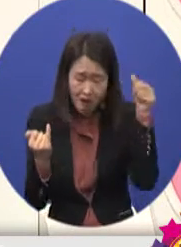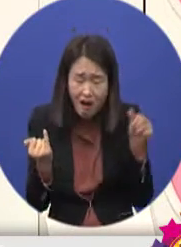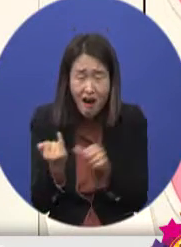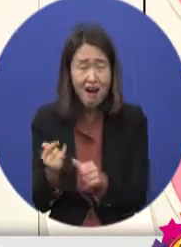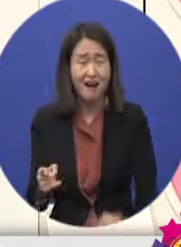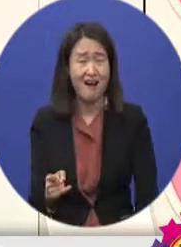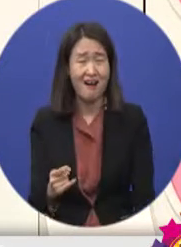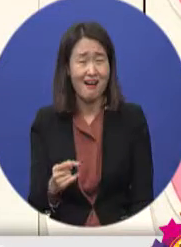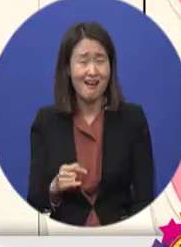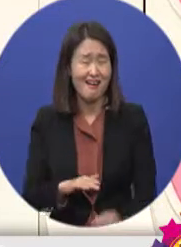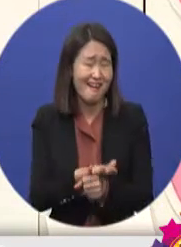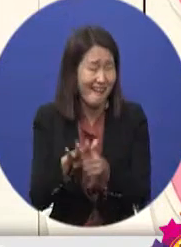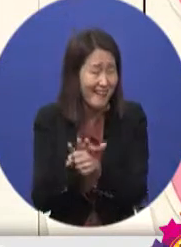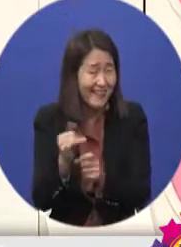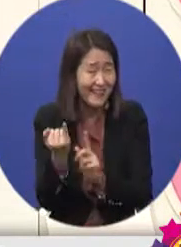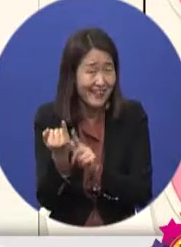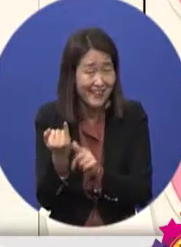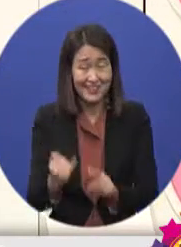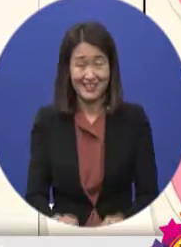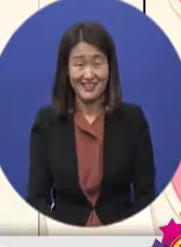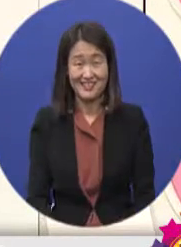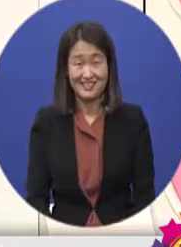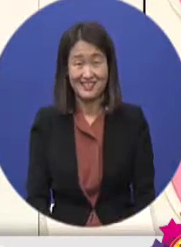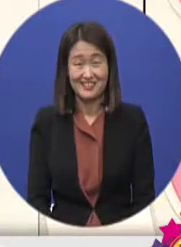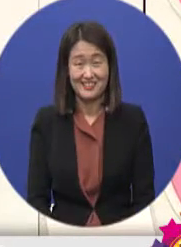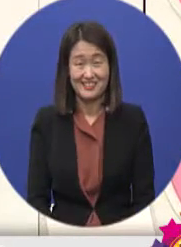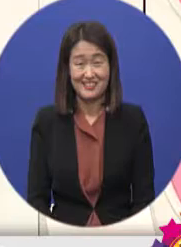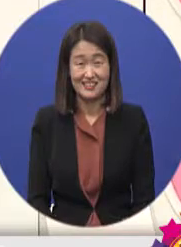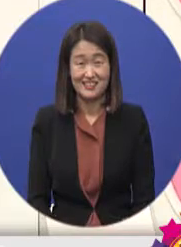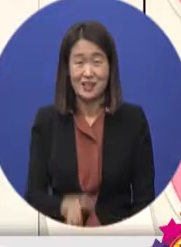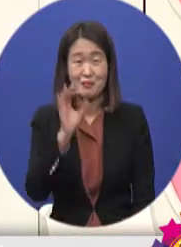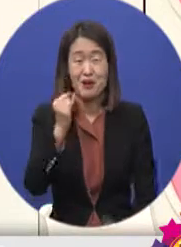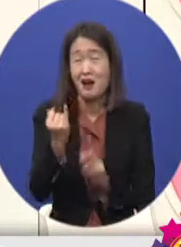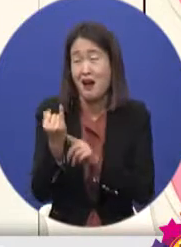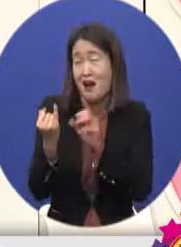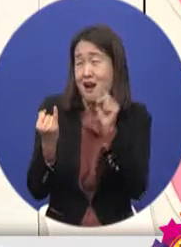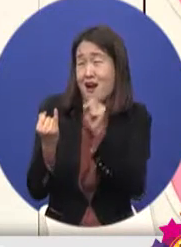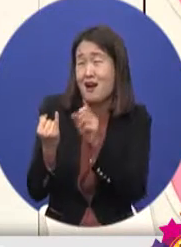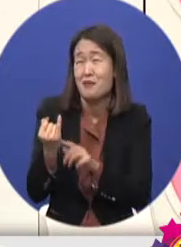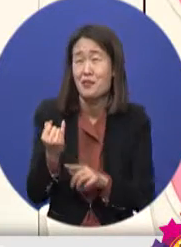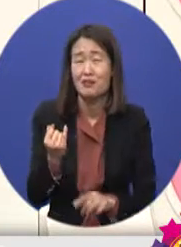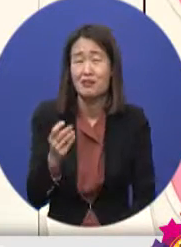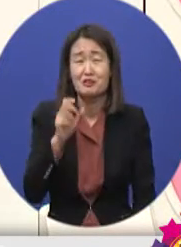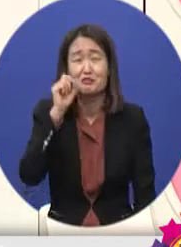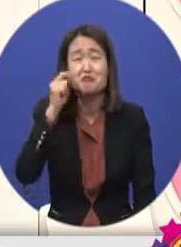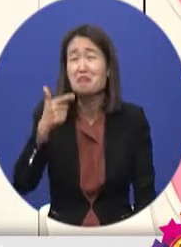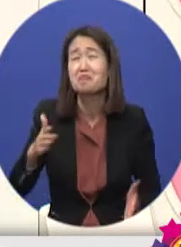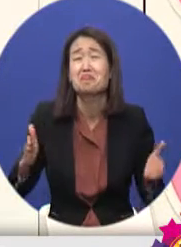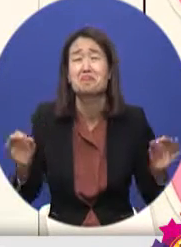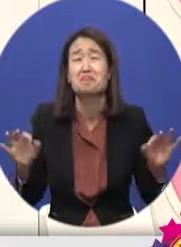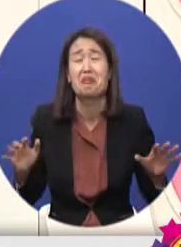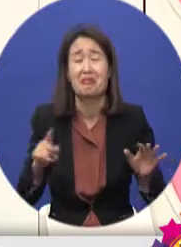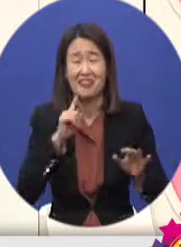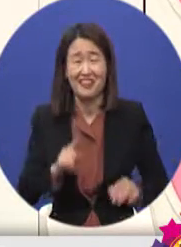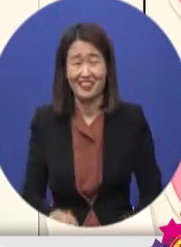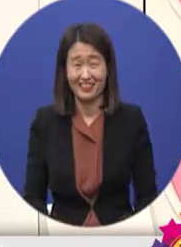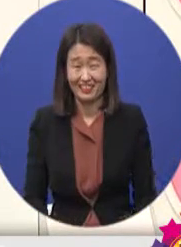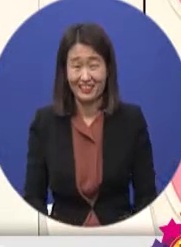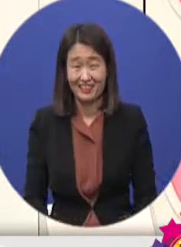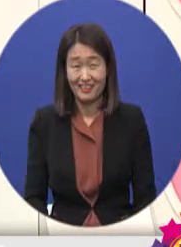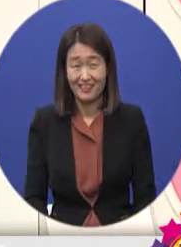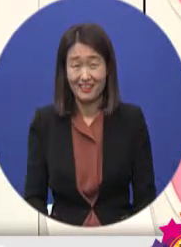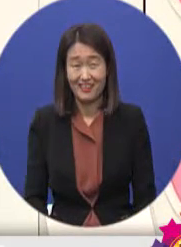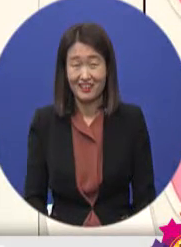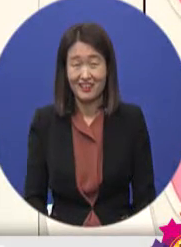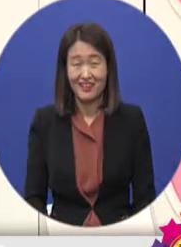콩깍지 끼고 살아야죠. 아니, 뭐 저 여자한테 반하고 남자한테 반하는 건 6개월이라는데 그